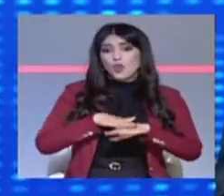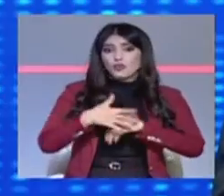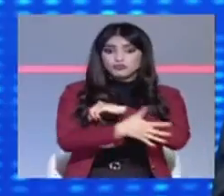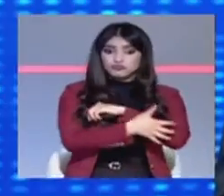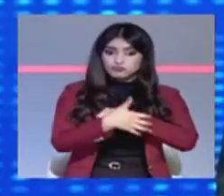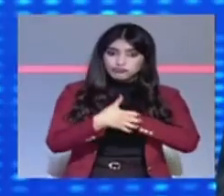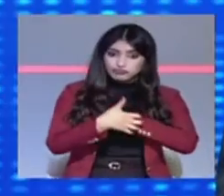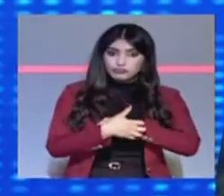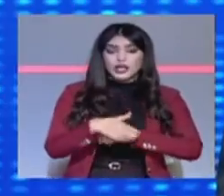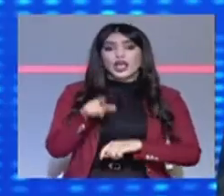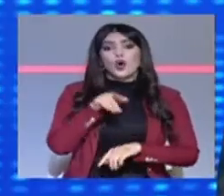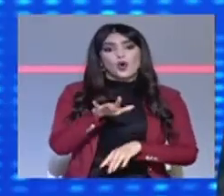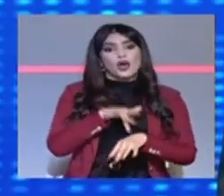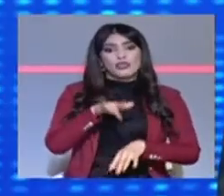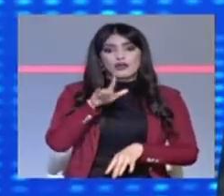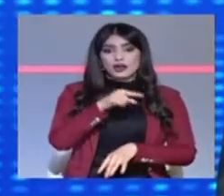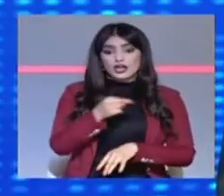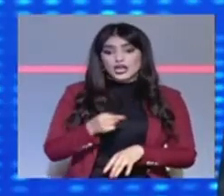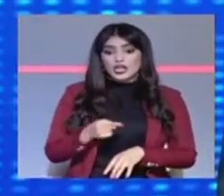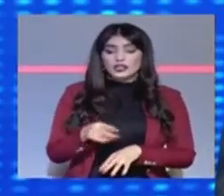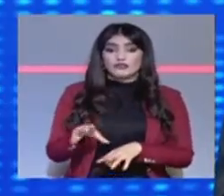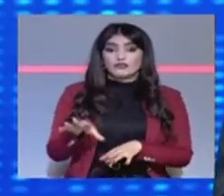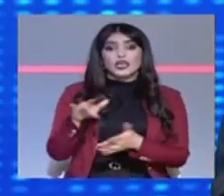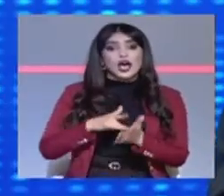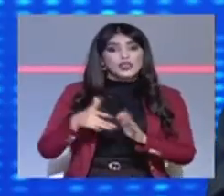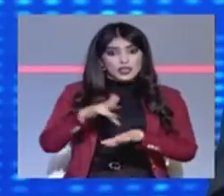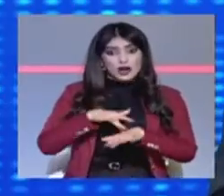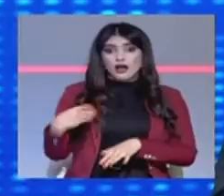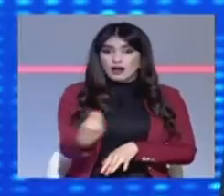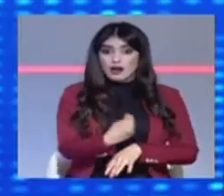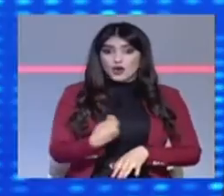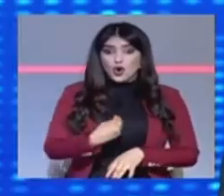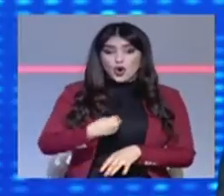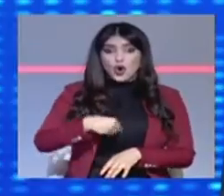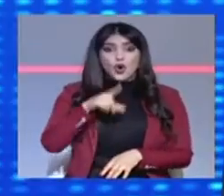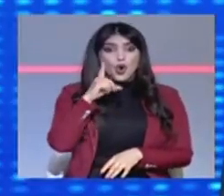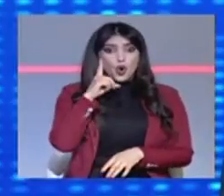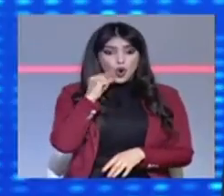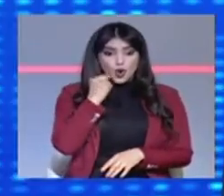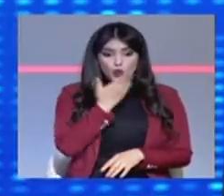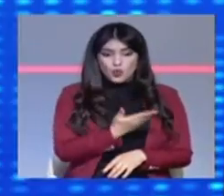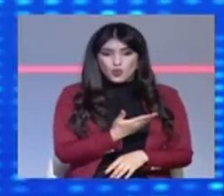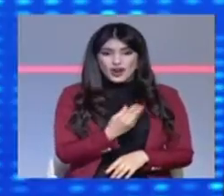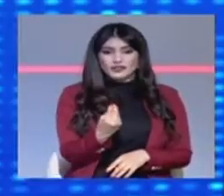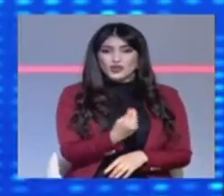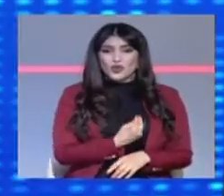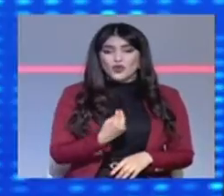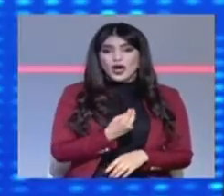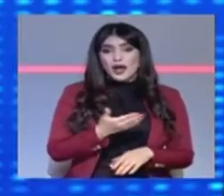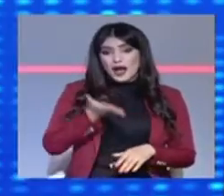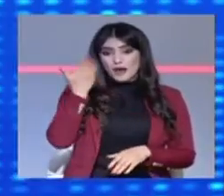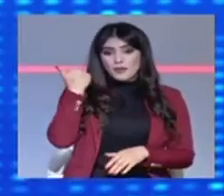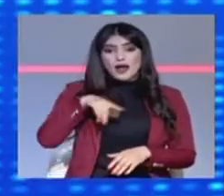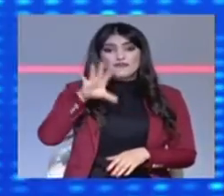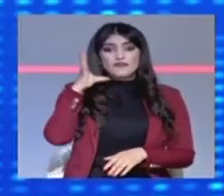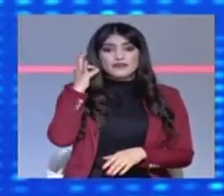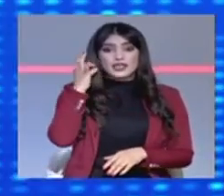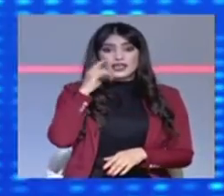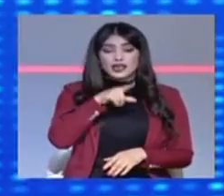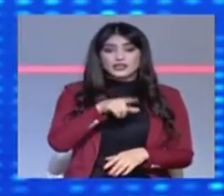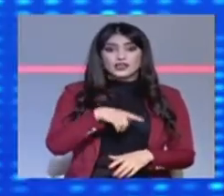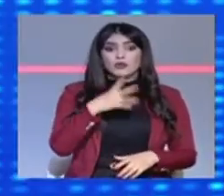لاعاده العائله في سن مبكره امجد الذي يلتقي ن اه في ولايه القصرين الصائفه الماضيه يقتات من